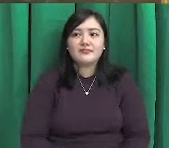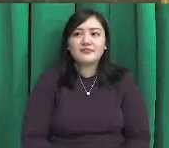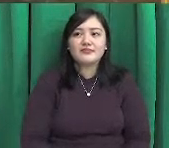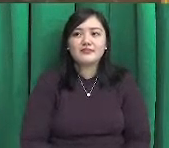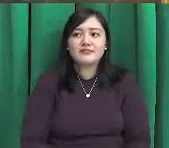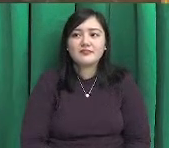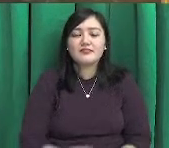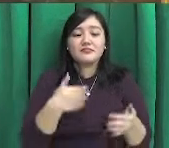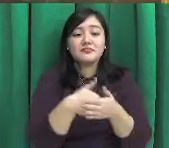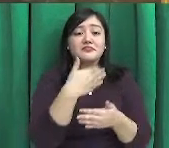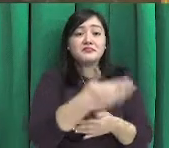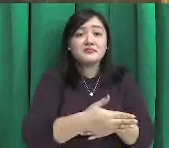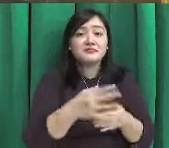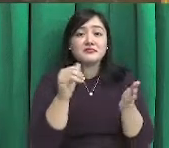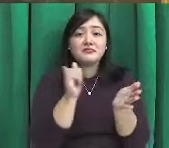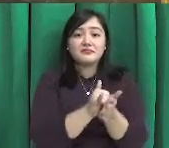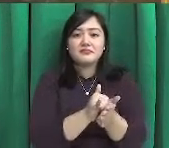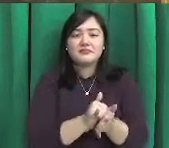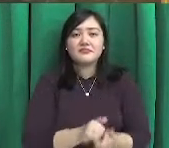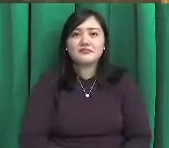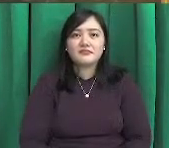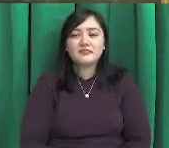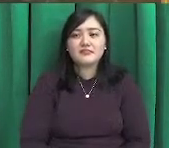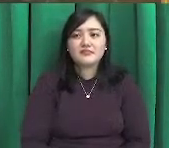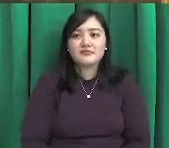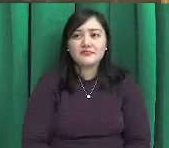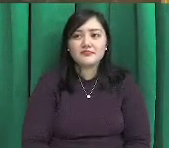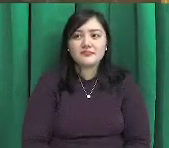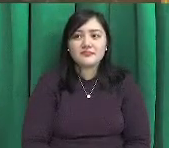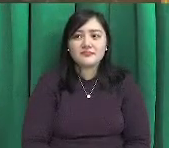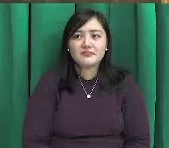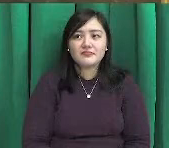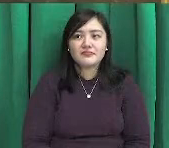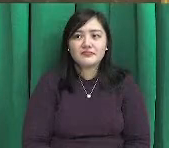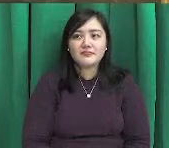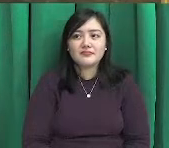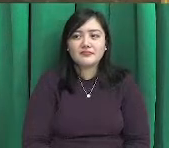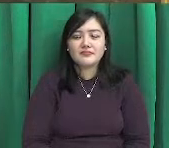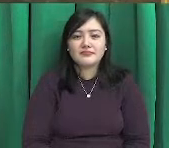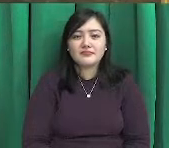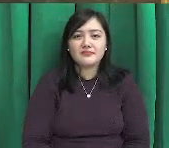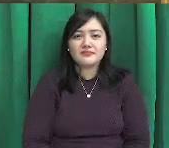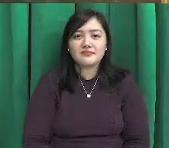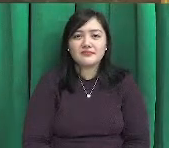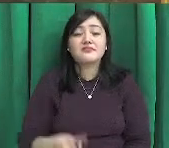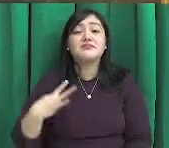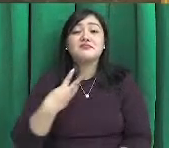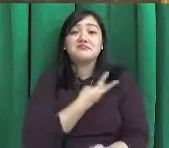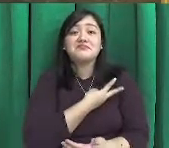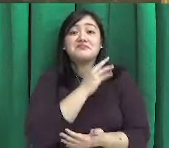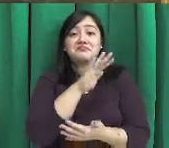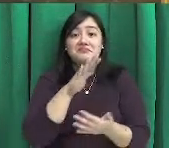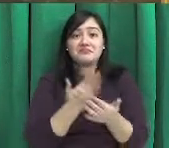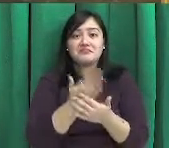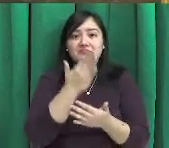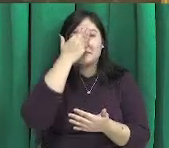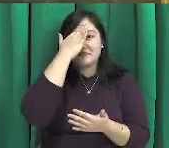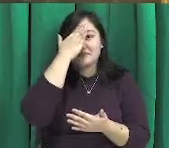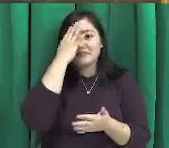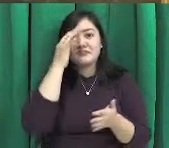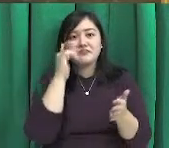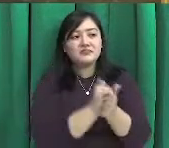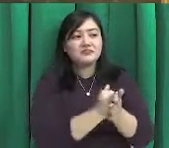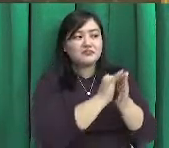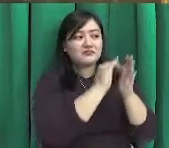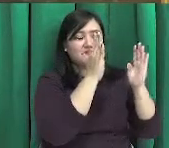Mm-hmm. So, alam naman po natin nangyari hanggang ngayon. Nawala po yung tao na yon,